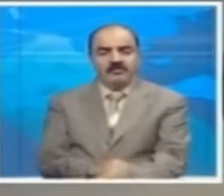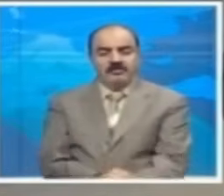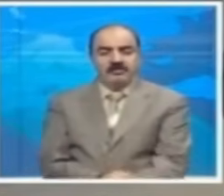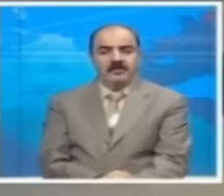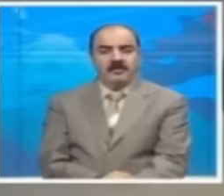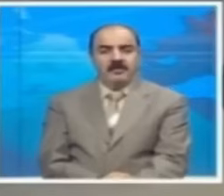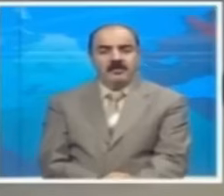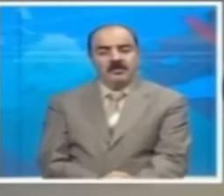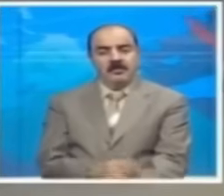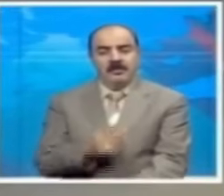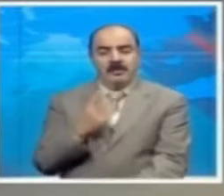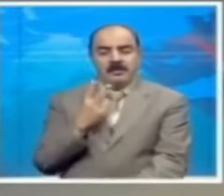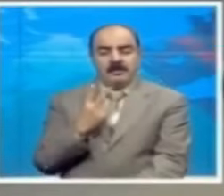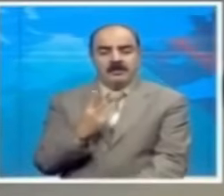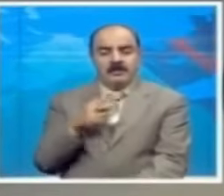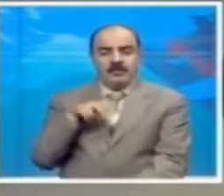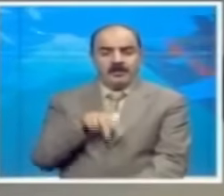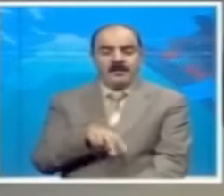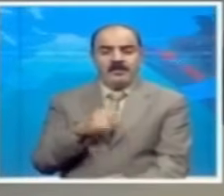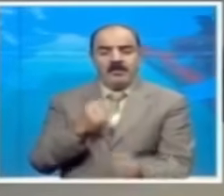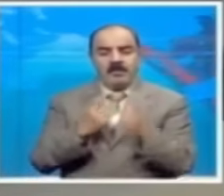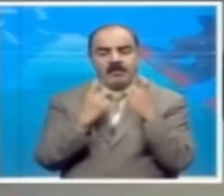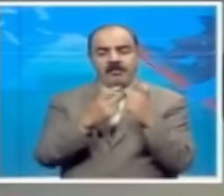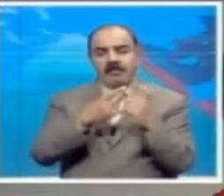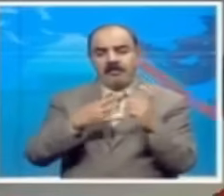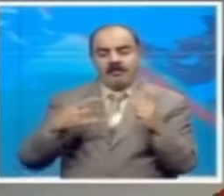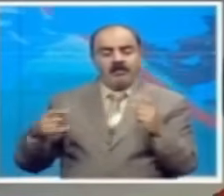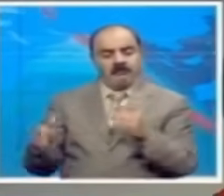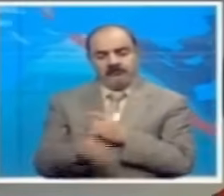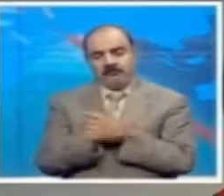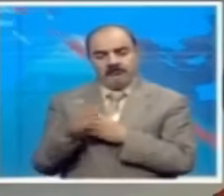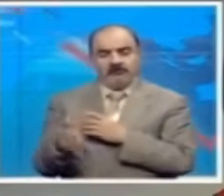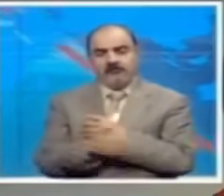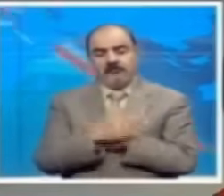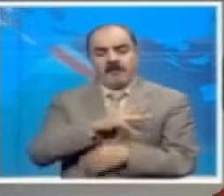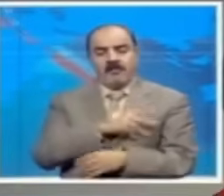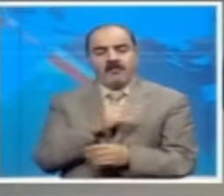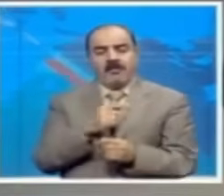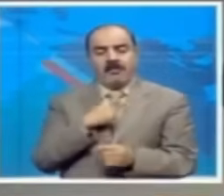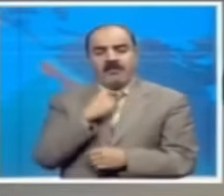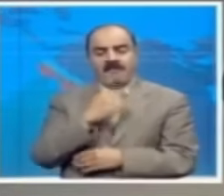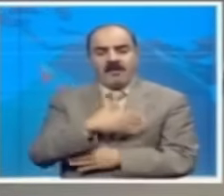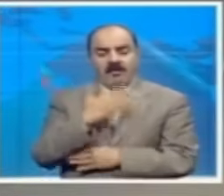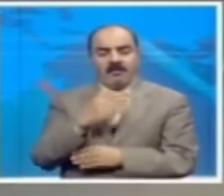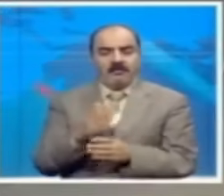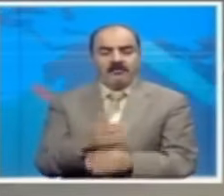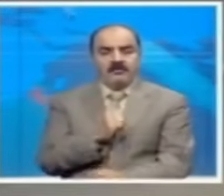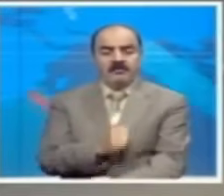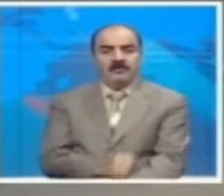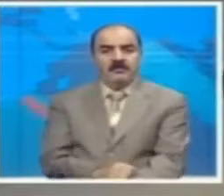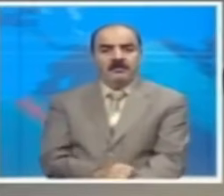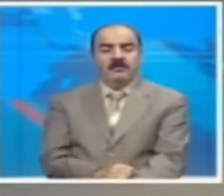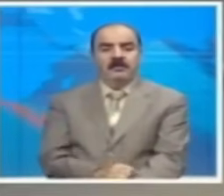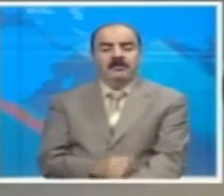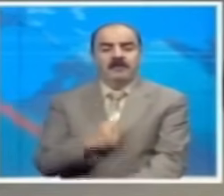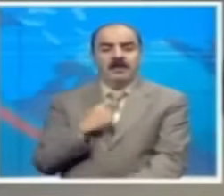عن 82 شاحنة عبرت بالفعل اليوم عبر معبر رفح إلى